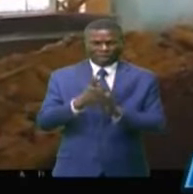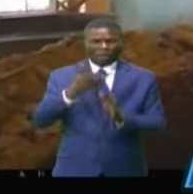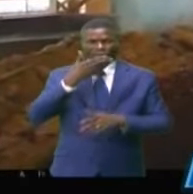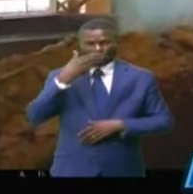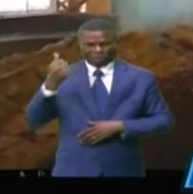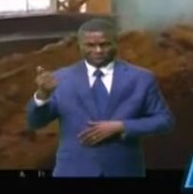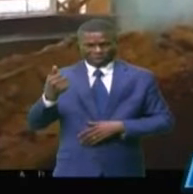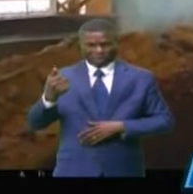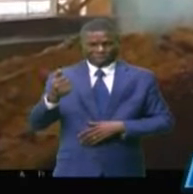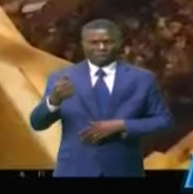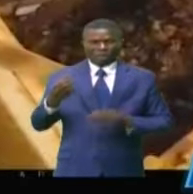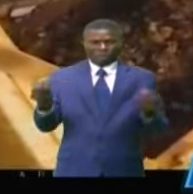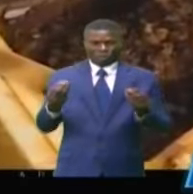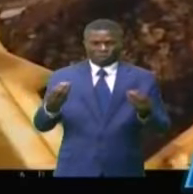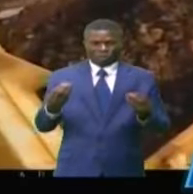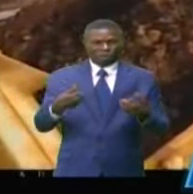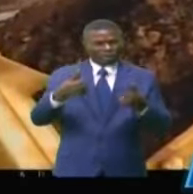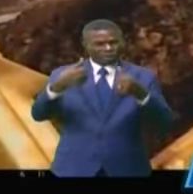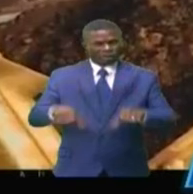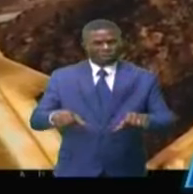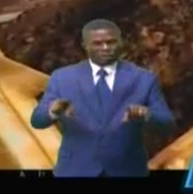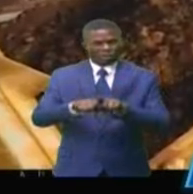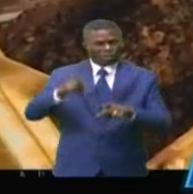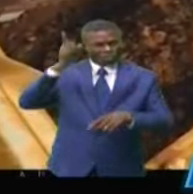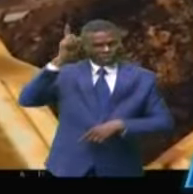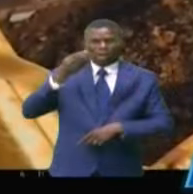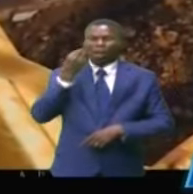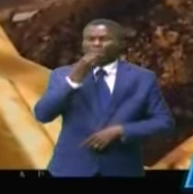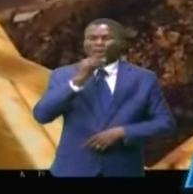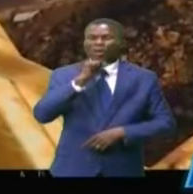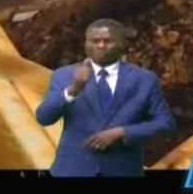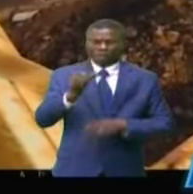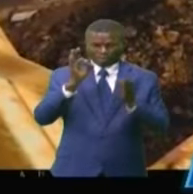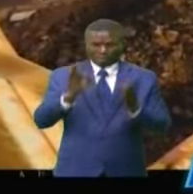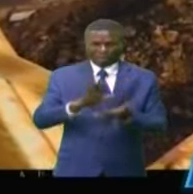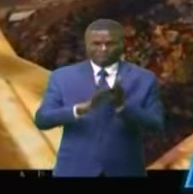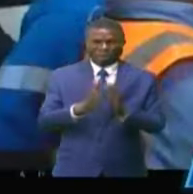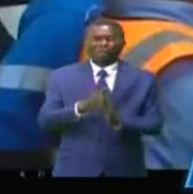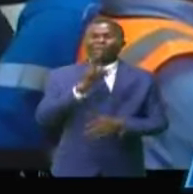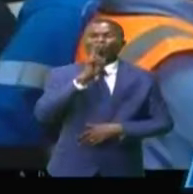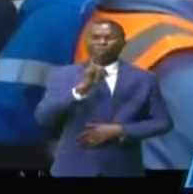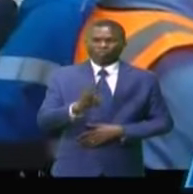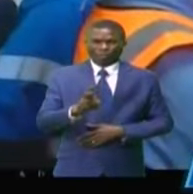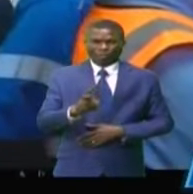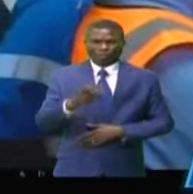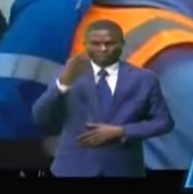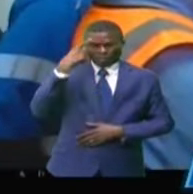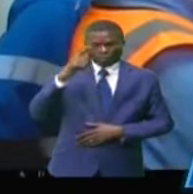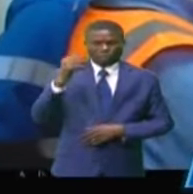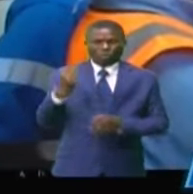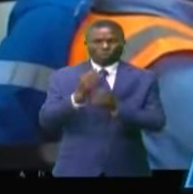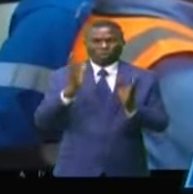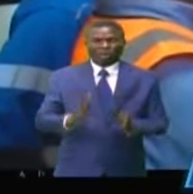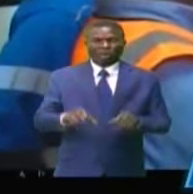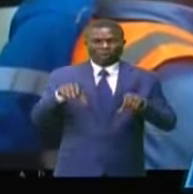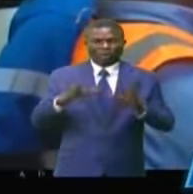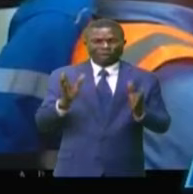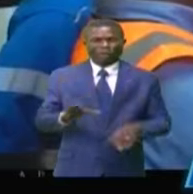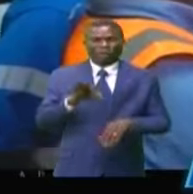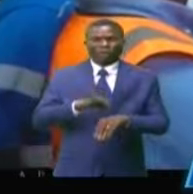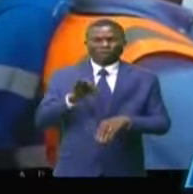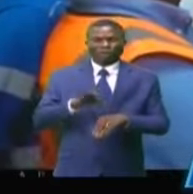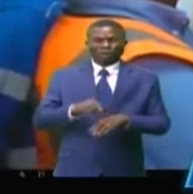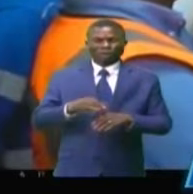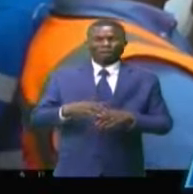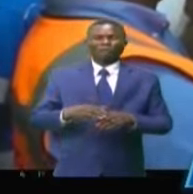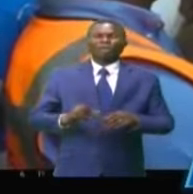et ça ne va pas rester au niveau des slogans, mais ça sera une réalité. Pour les sous-traitants congolais, c'est ici l'occasion de